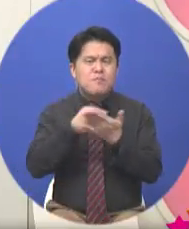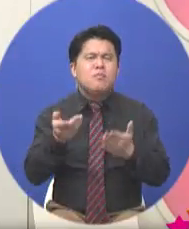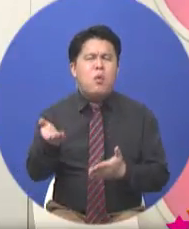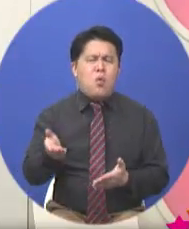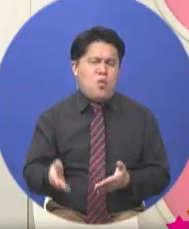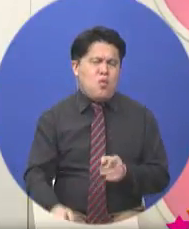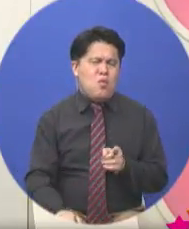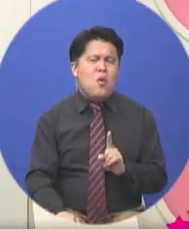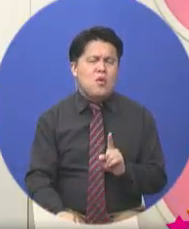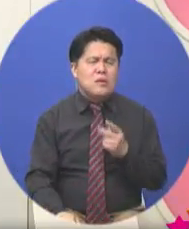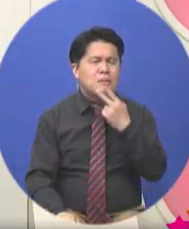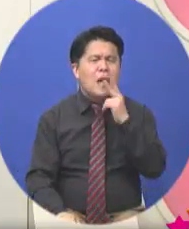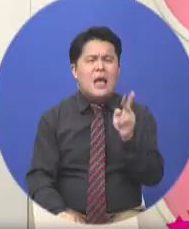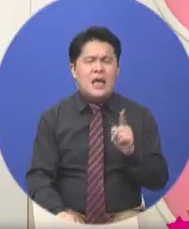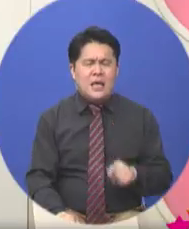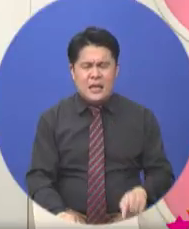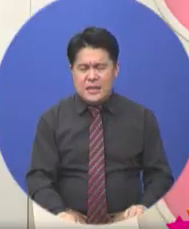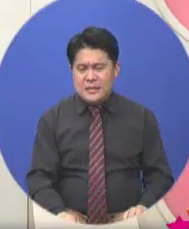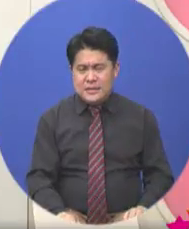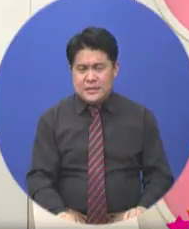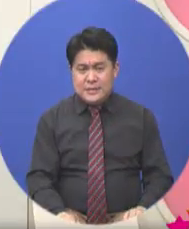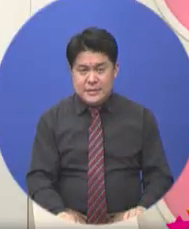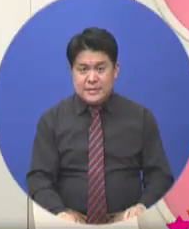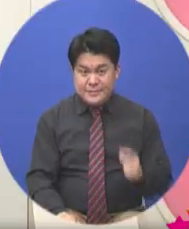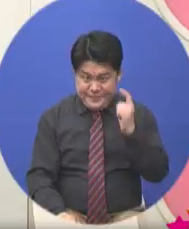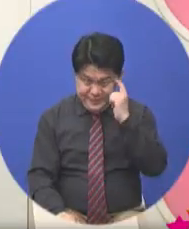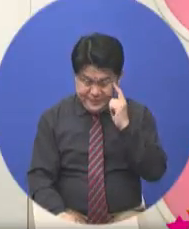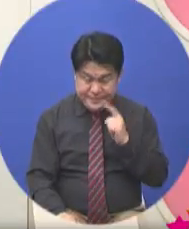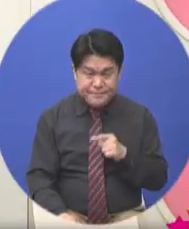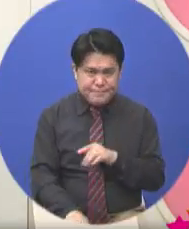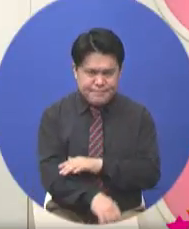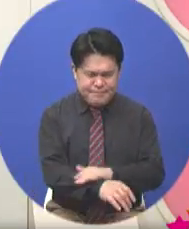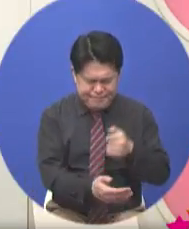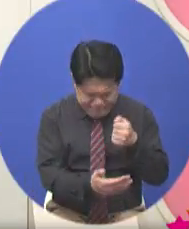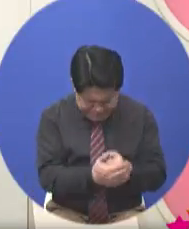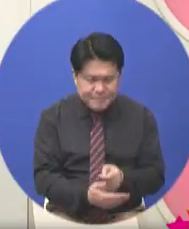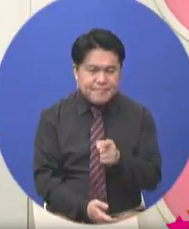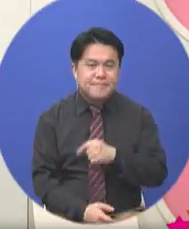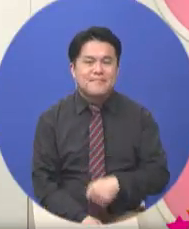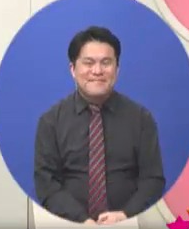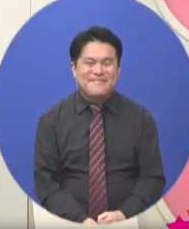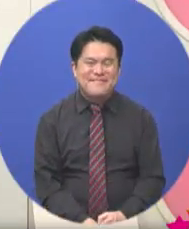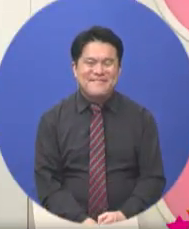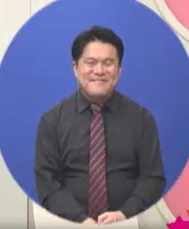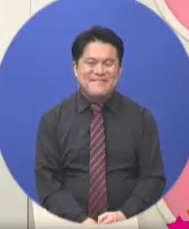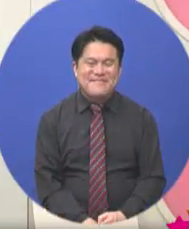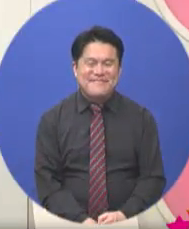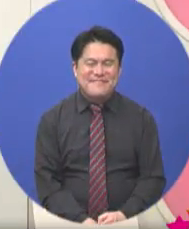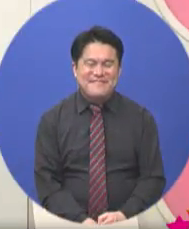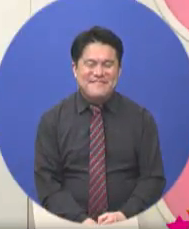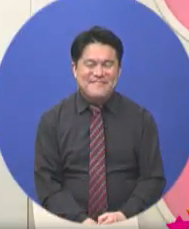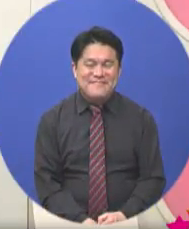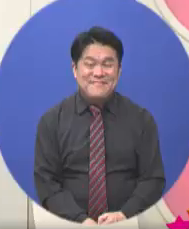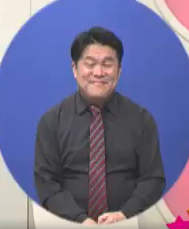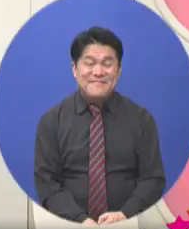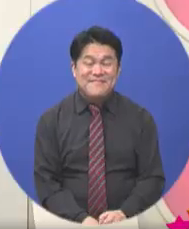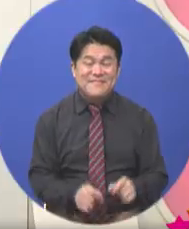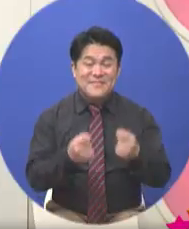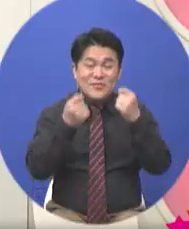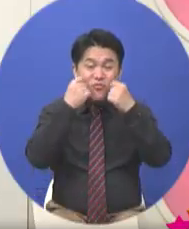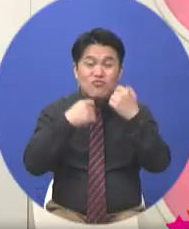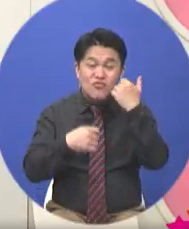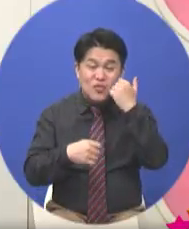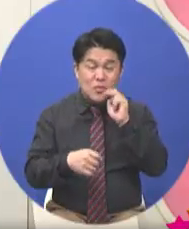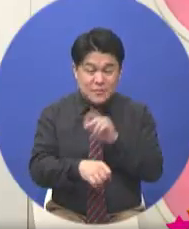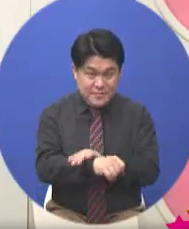확실히 피해를 줄 수 있구나. 그럼. 네, 그런 생각이 들었어요. 참 좋은 결심 하셨습니다. 그래요. 자, 오늘 누가 울어